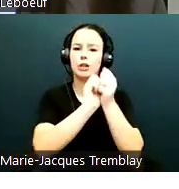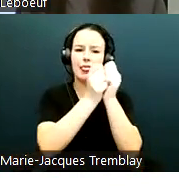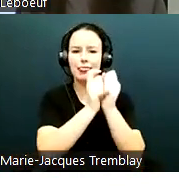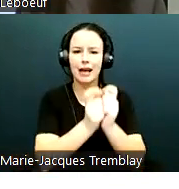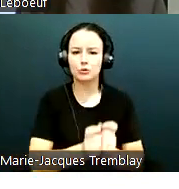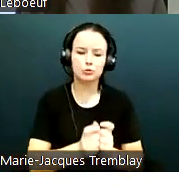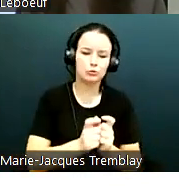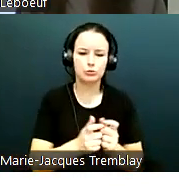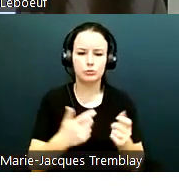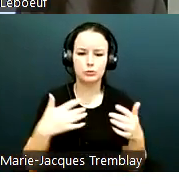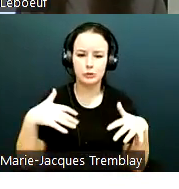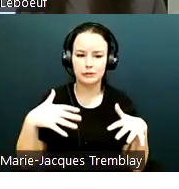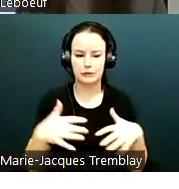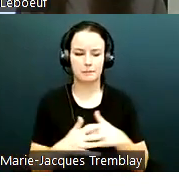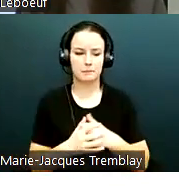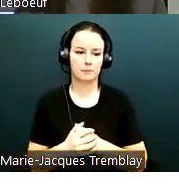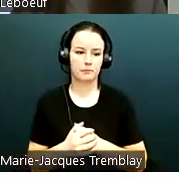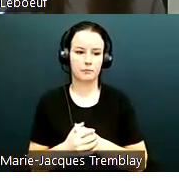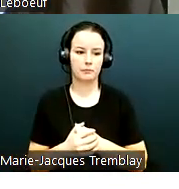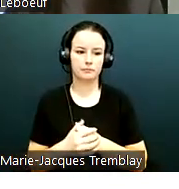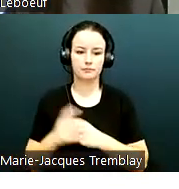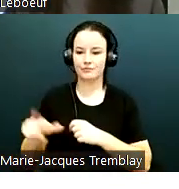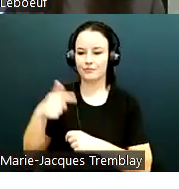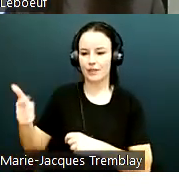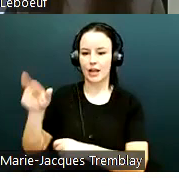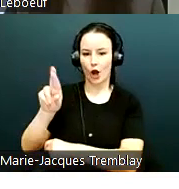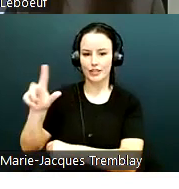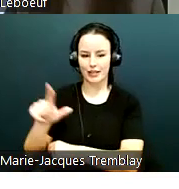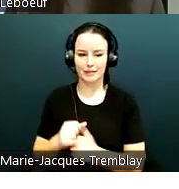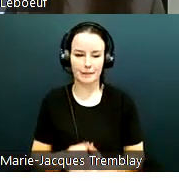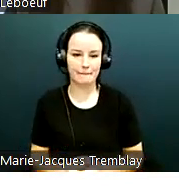long. Alors, je donne la parole à Roxane.